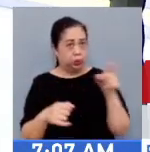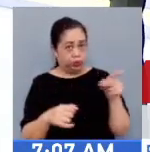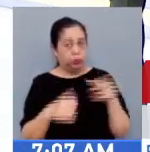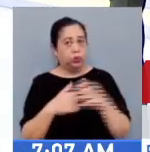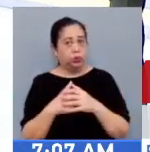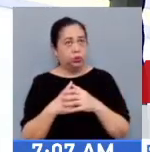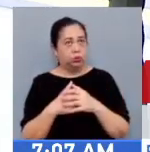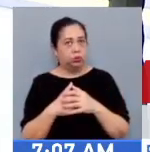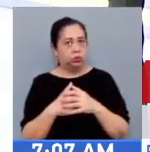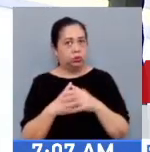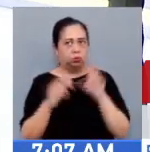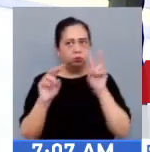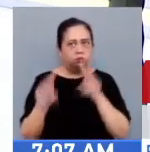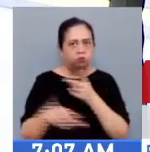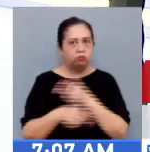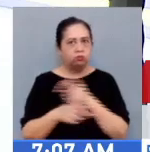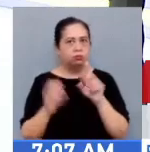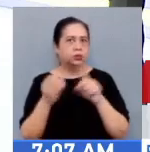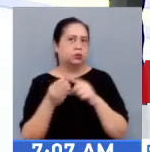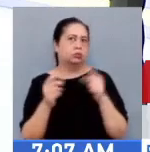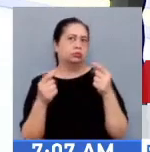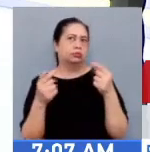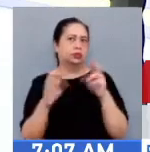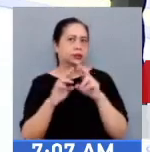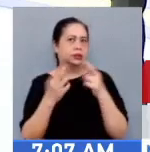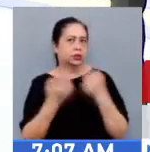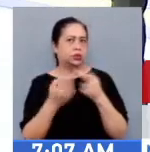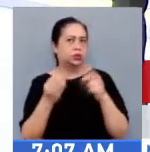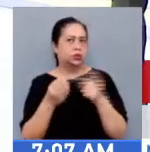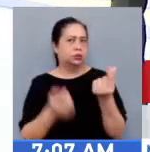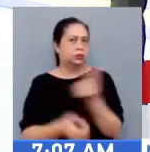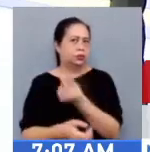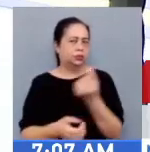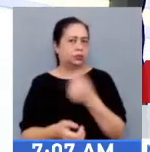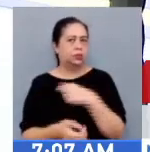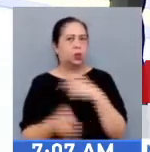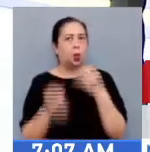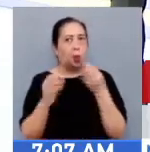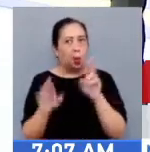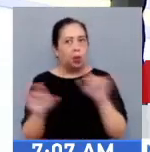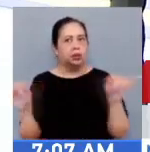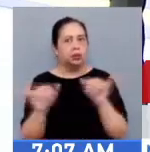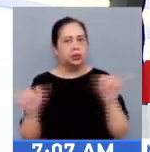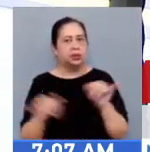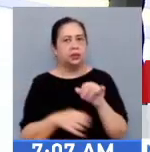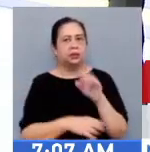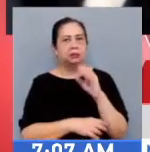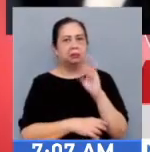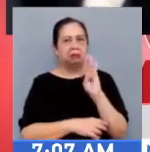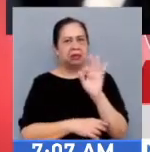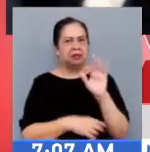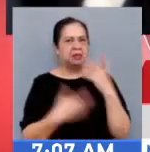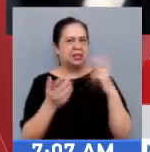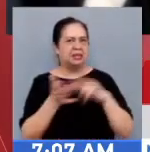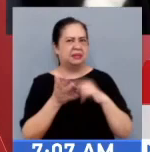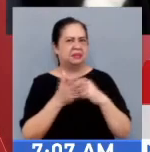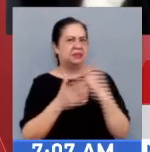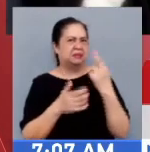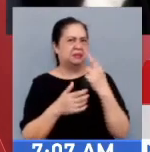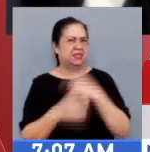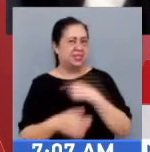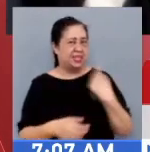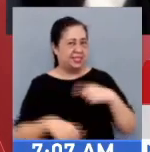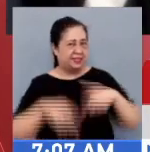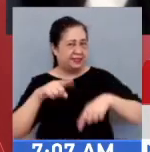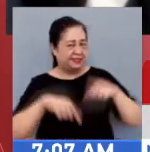po ba tayo sa relasyon o magpapatuloy yung parang BFF policy po ng Pilipinas sa China? Well, you